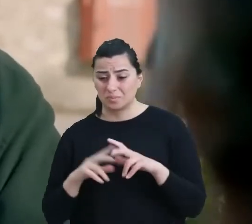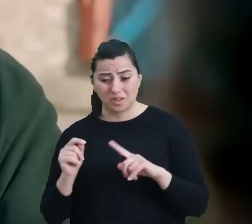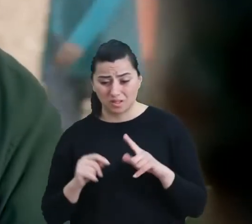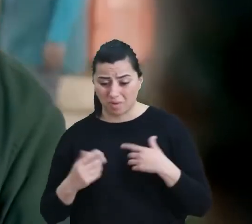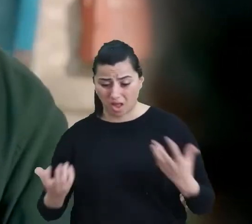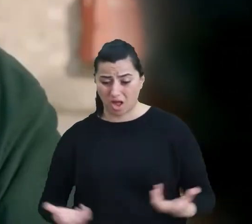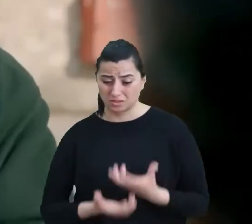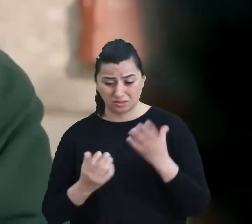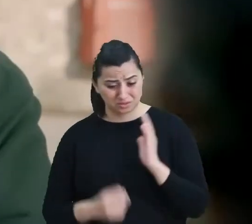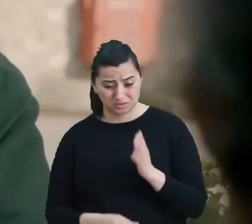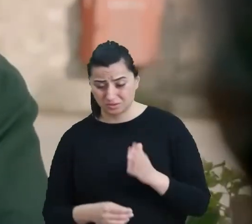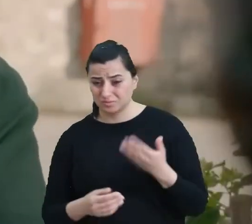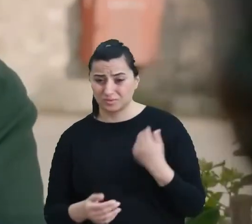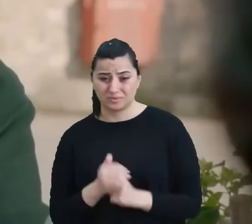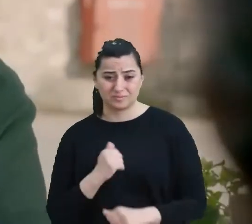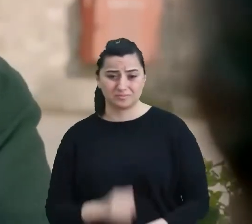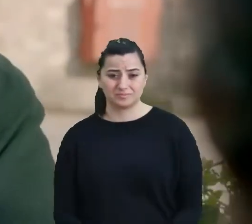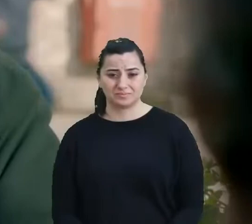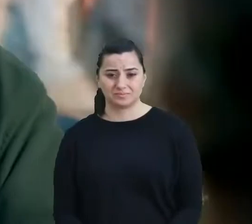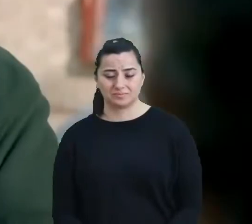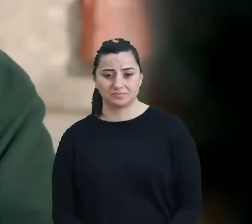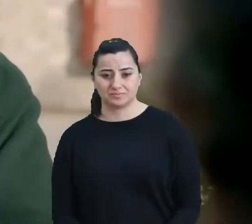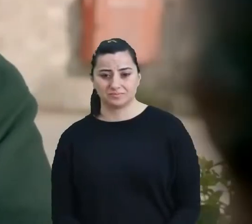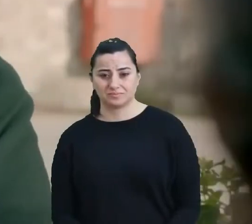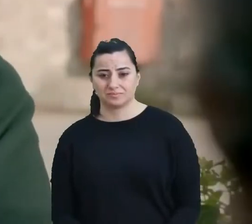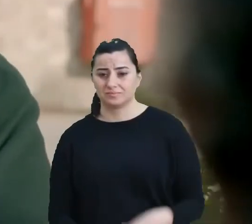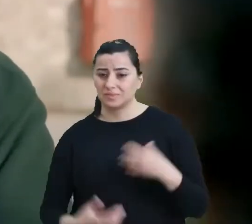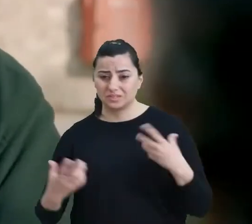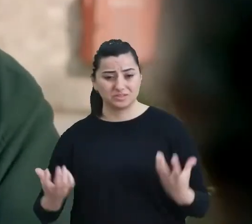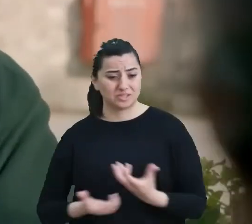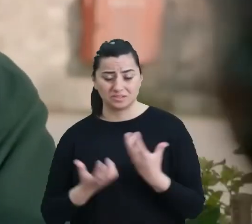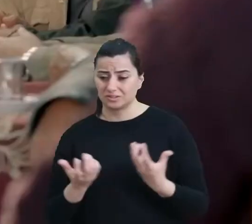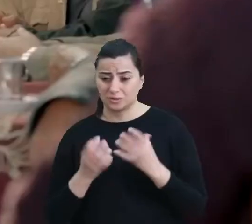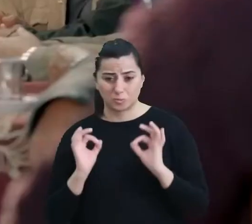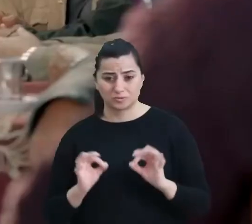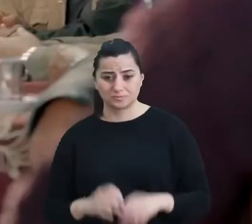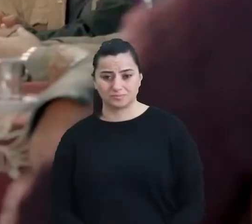cehennem ateşlen odun ol diye. Cehir cehir yancı.